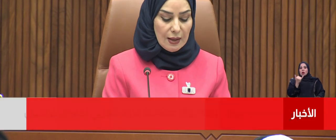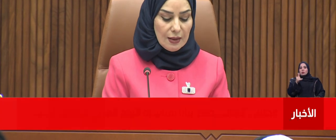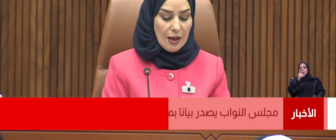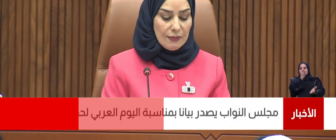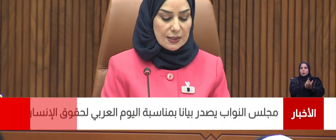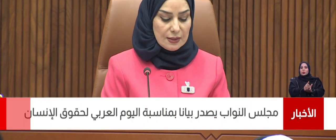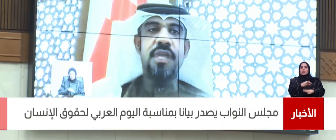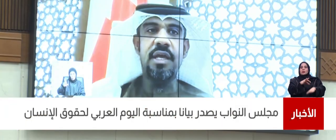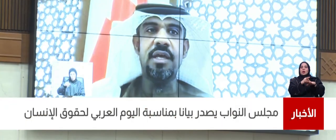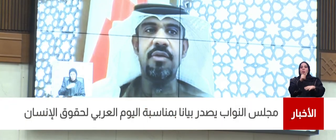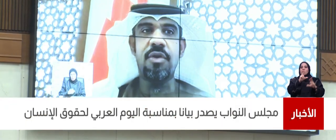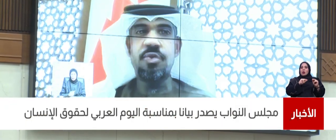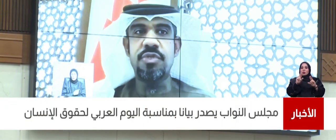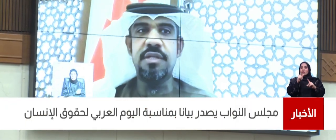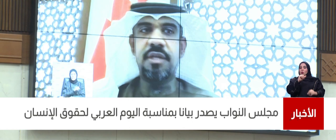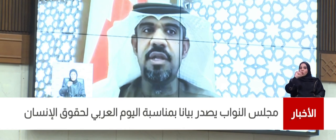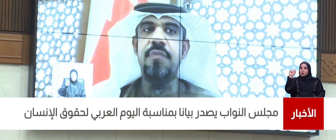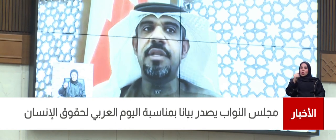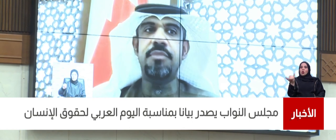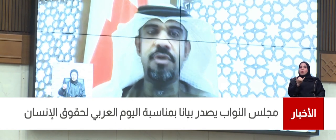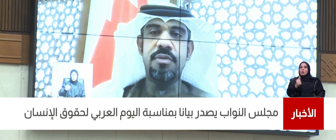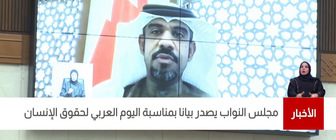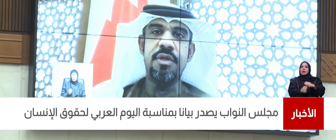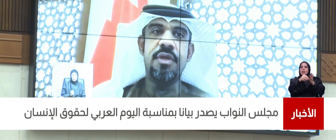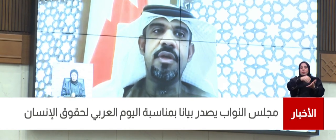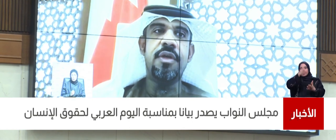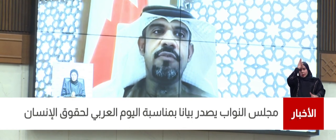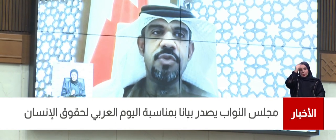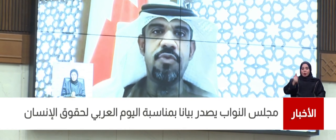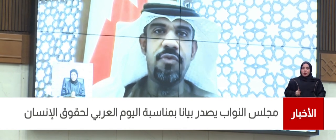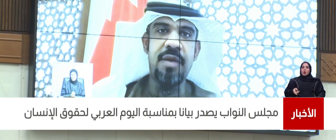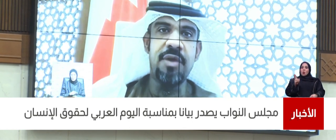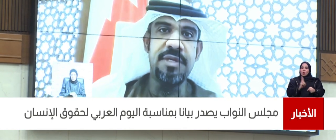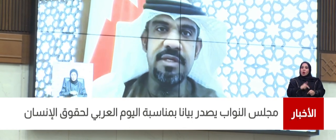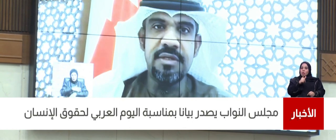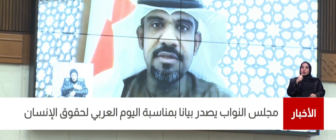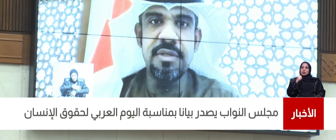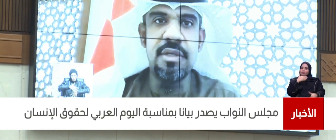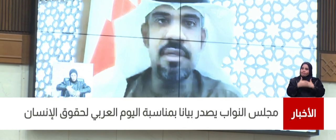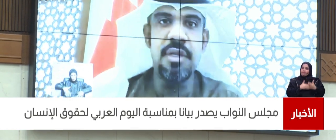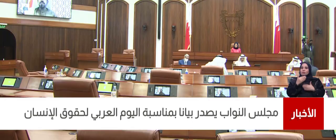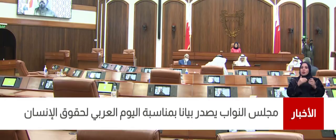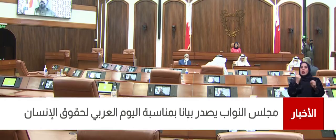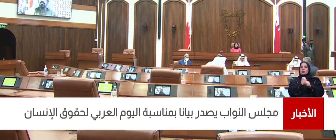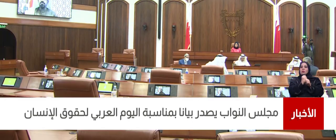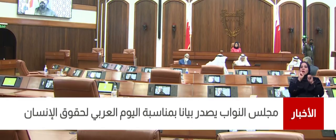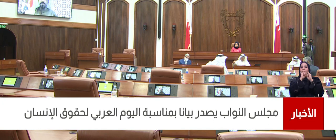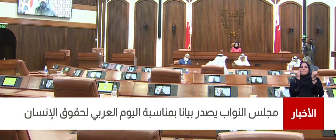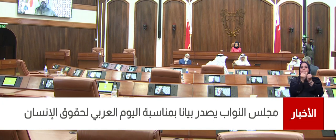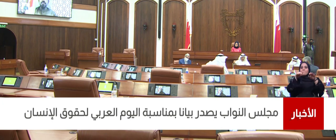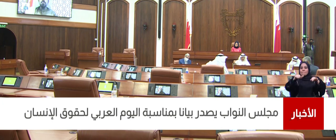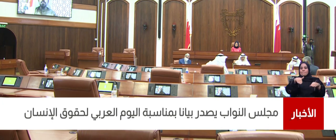الإنسان تعتبر مكونا وطنيا ورئيسا في مملكة البحرين، داعيا لتفعيل دور المنظومة البرلمانية